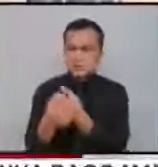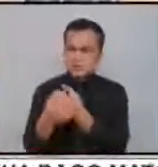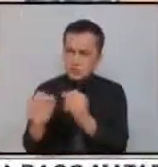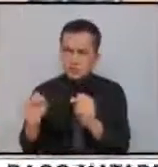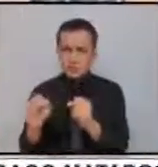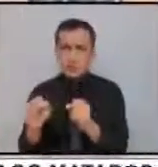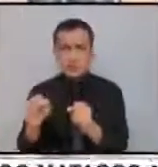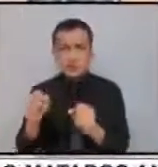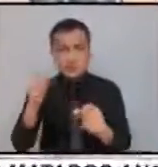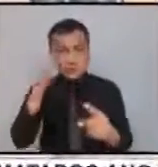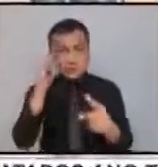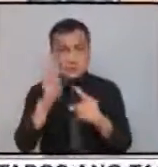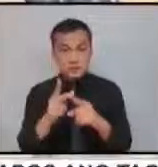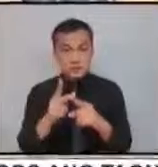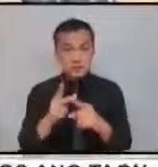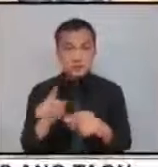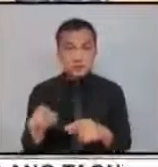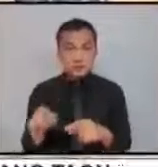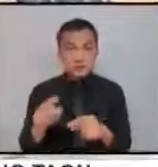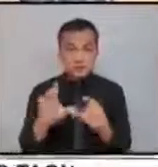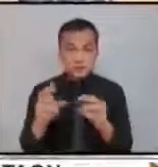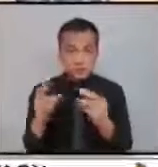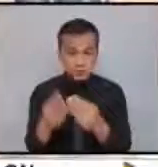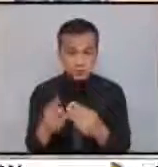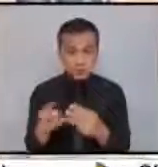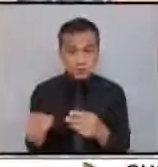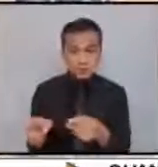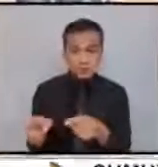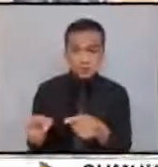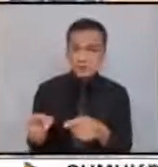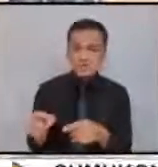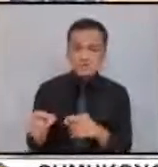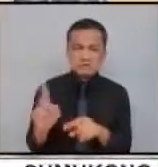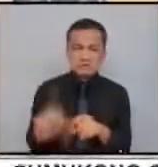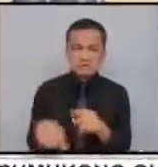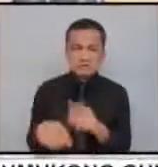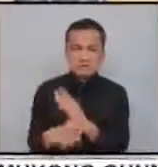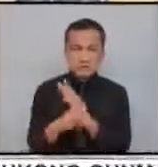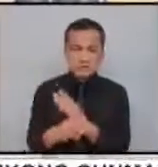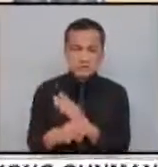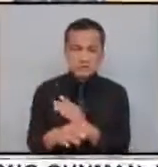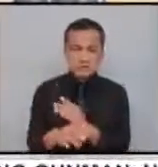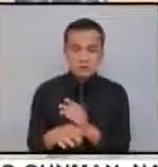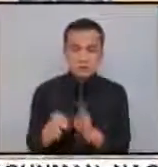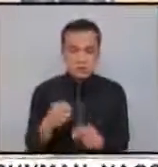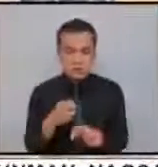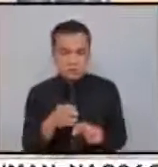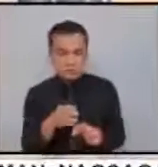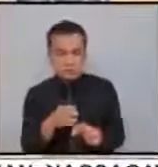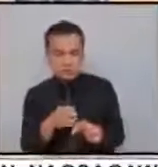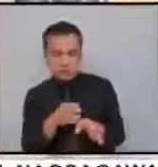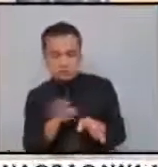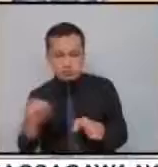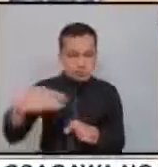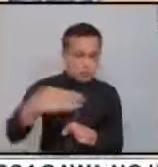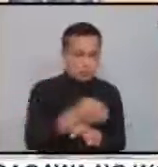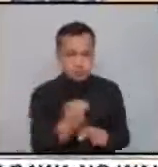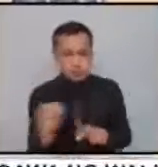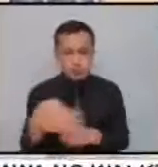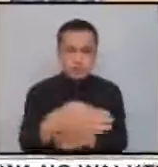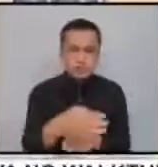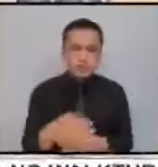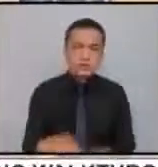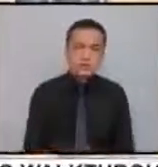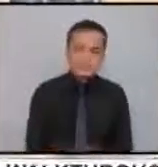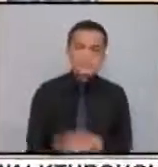sa Commonwealth, usually kasi hindi may iwasan yung mga motor sisingit-singit kung saan. So, at least merong designated